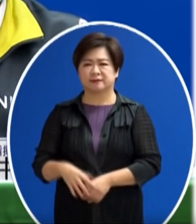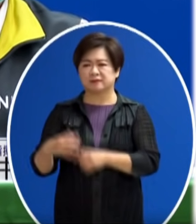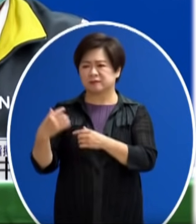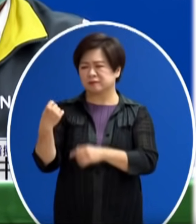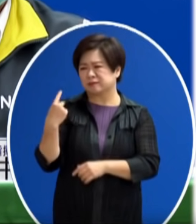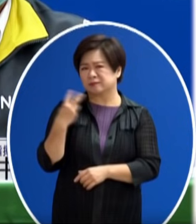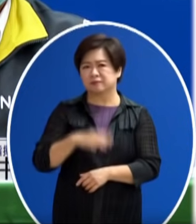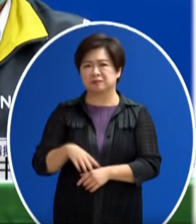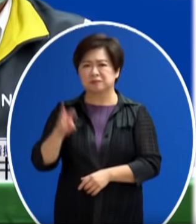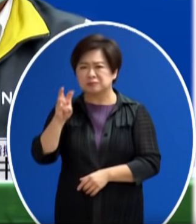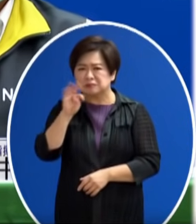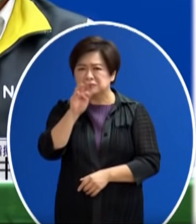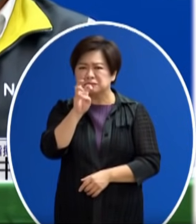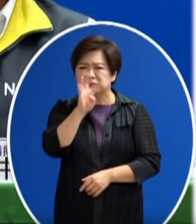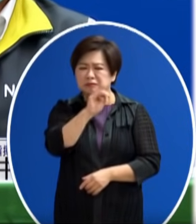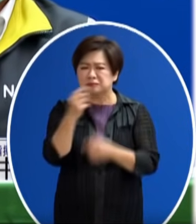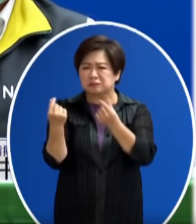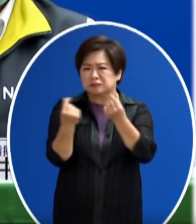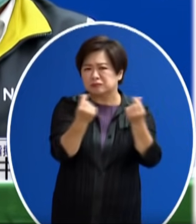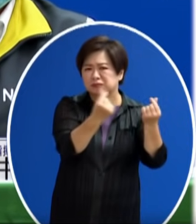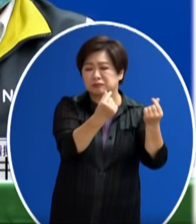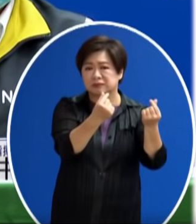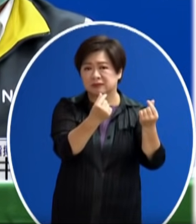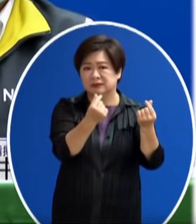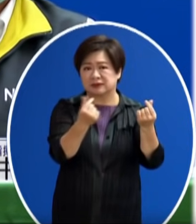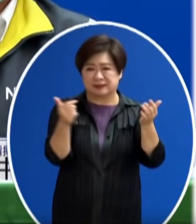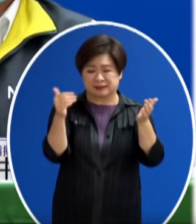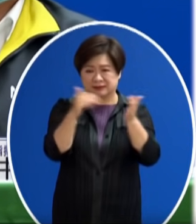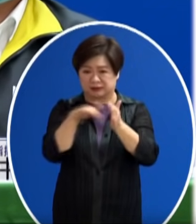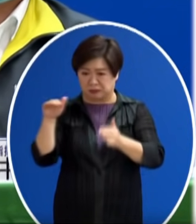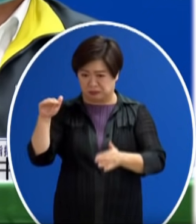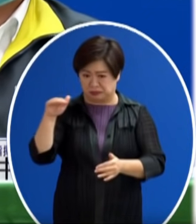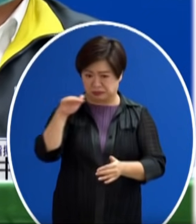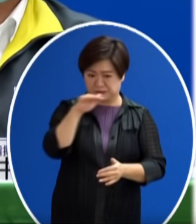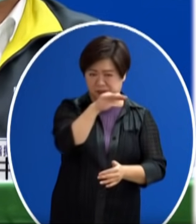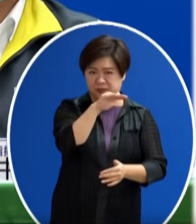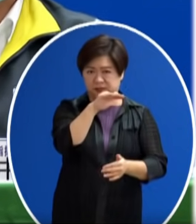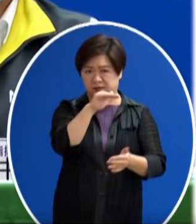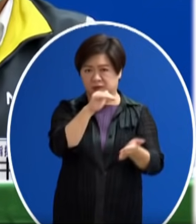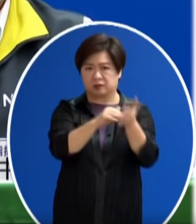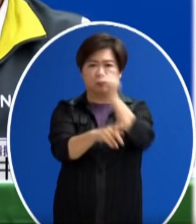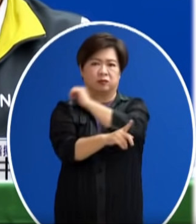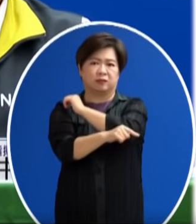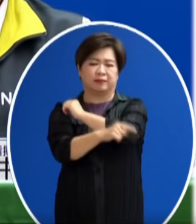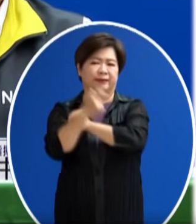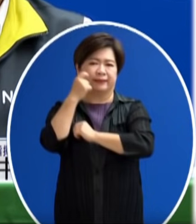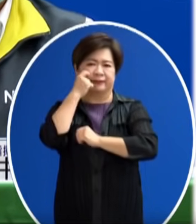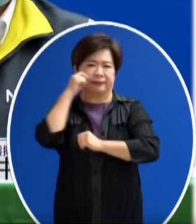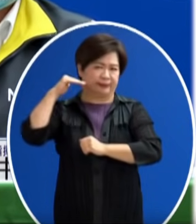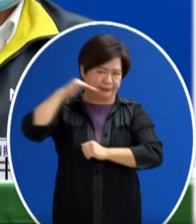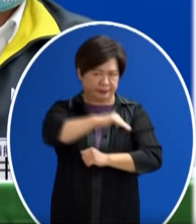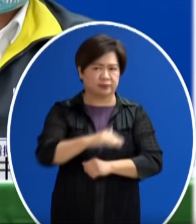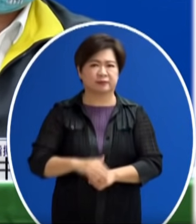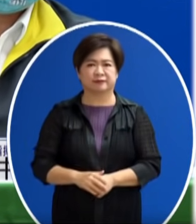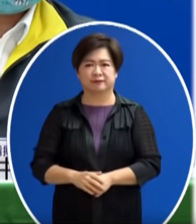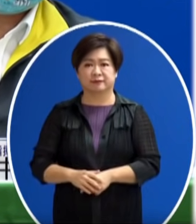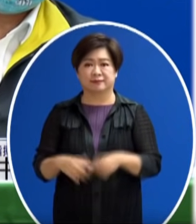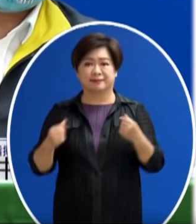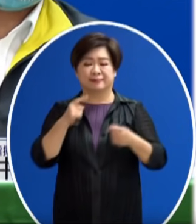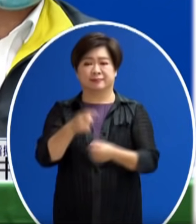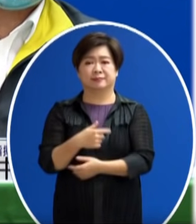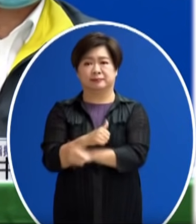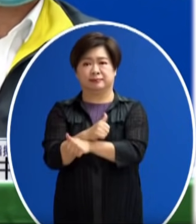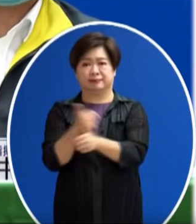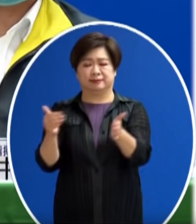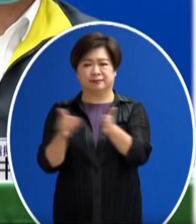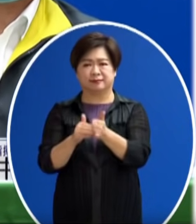什么一直没有往下降？那当然，越往到平坦到最后的时候就越难嘛，哈。好像你考试要